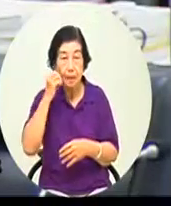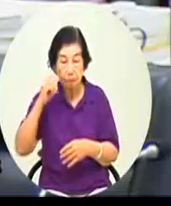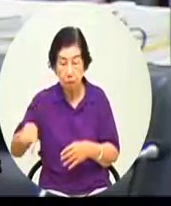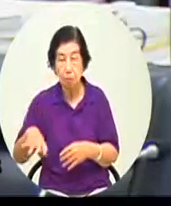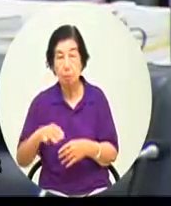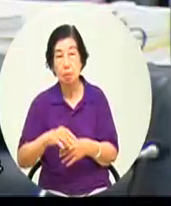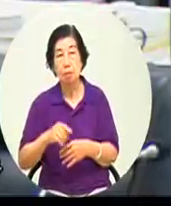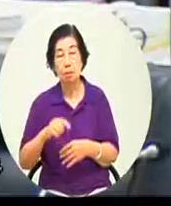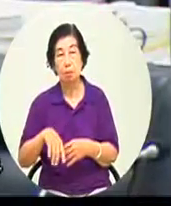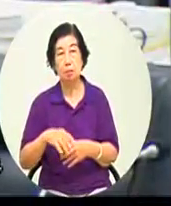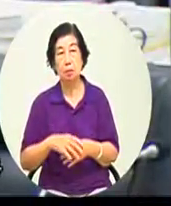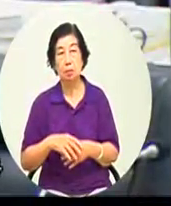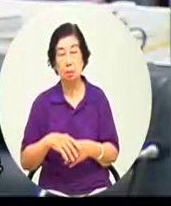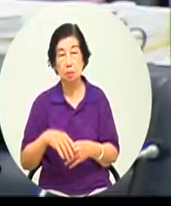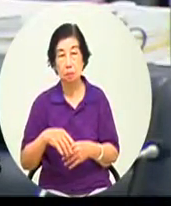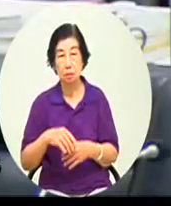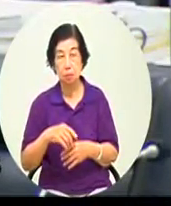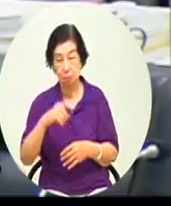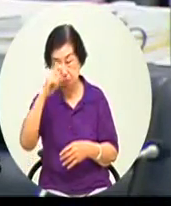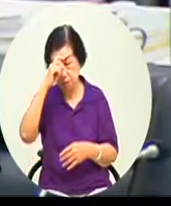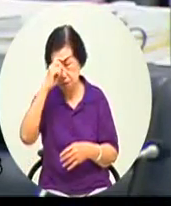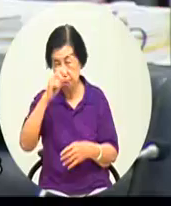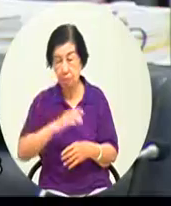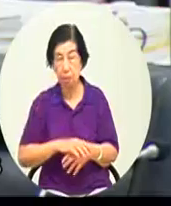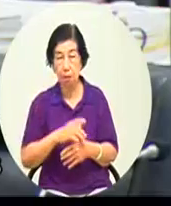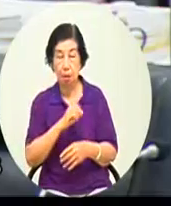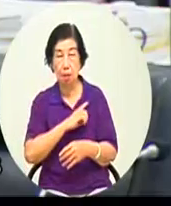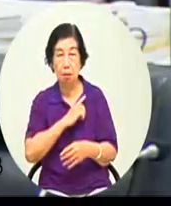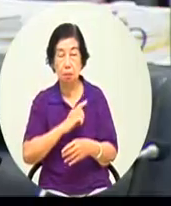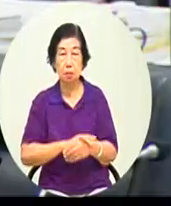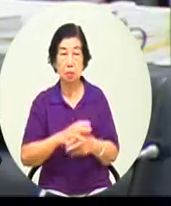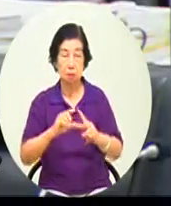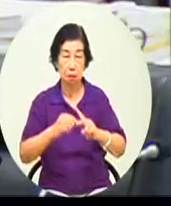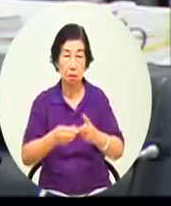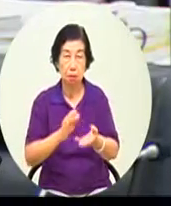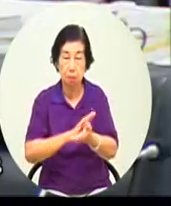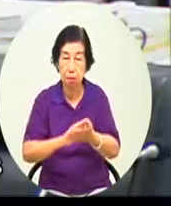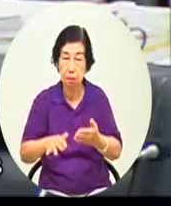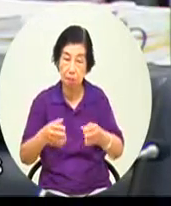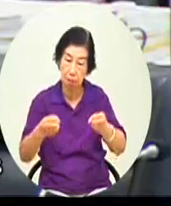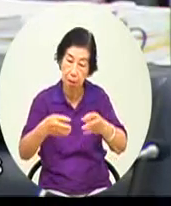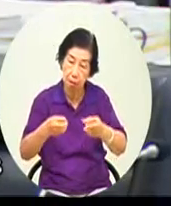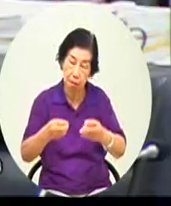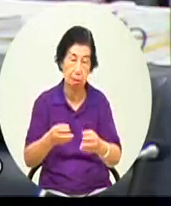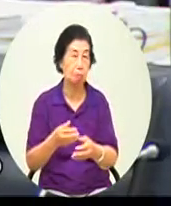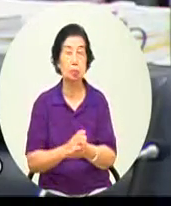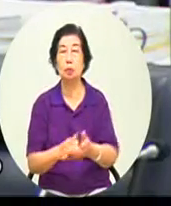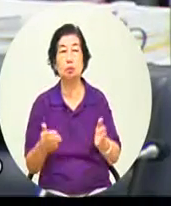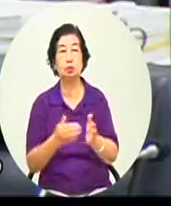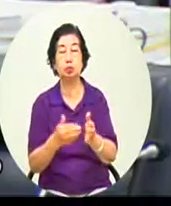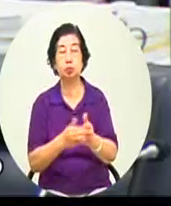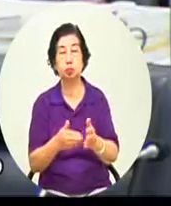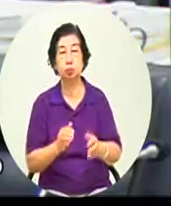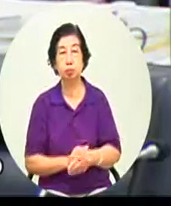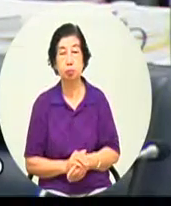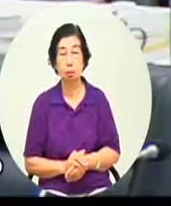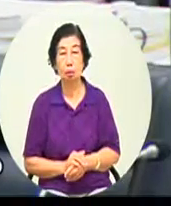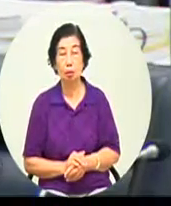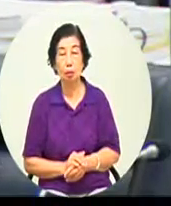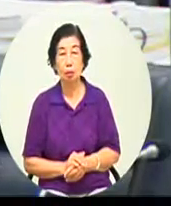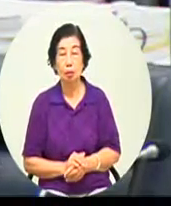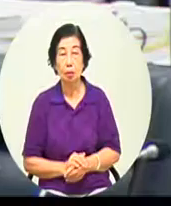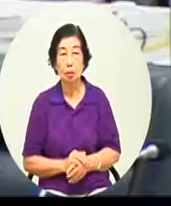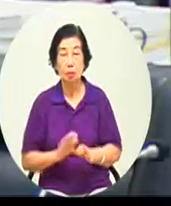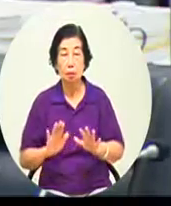所以都会希望私底下和解。但是我觉得私底下和解，老实讲会更造就我